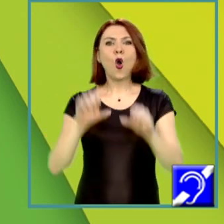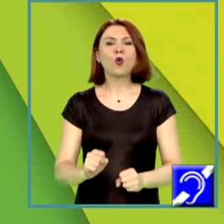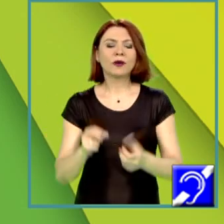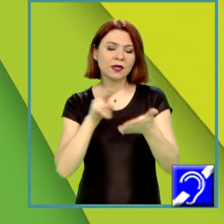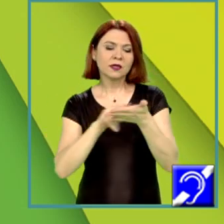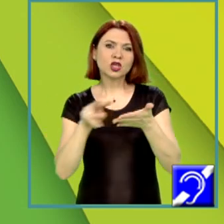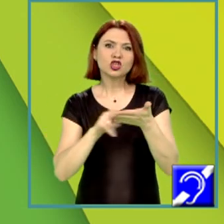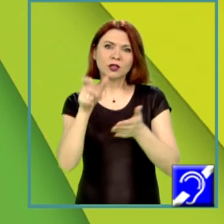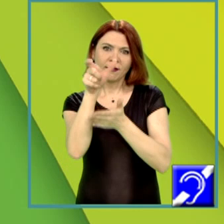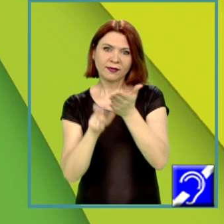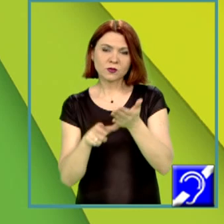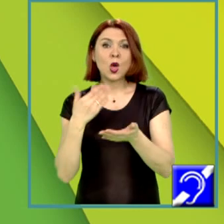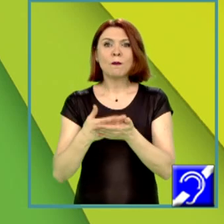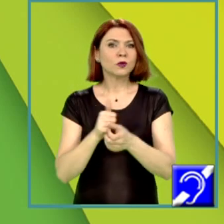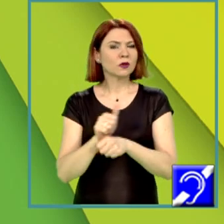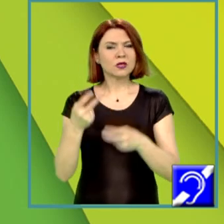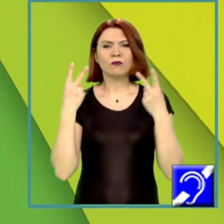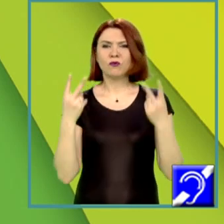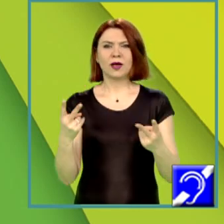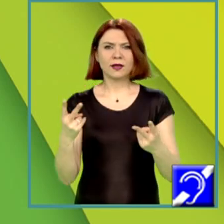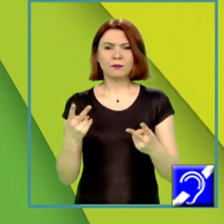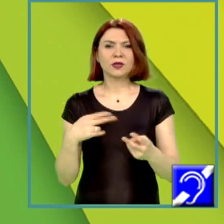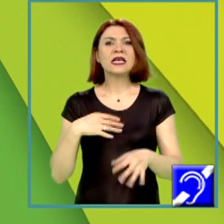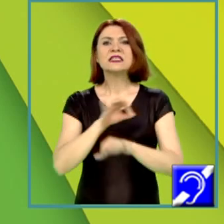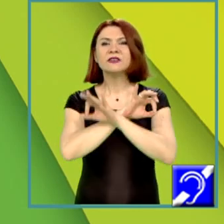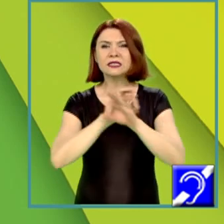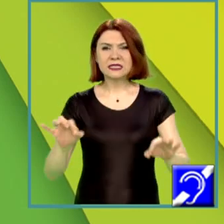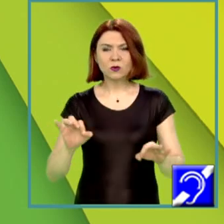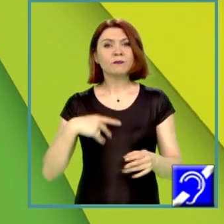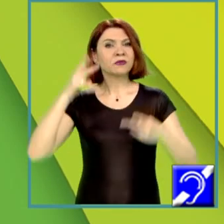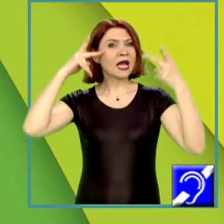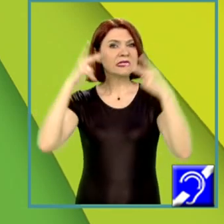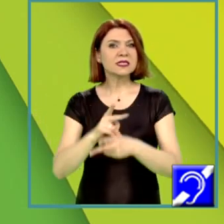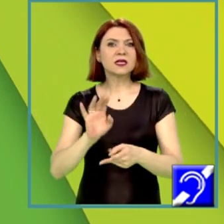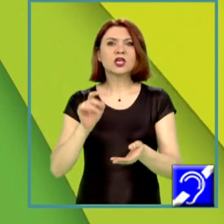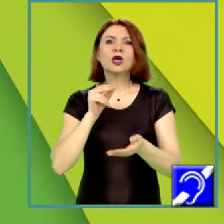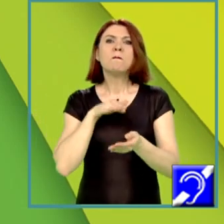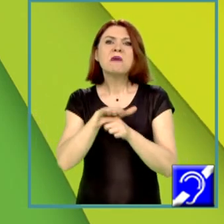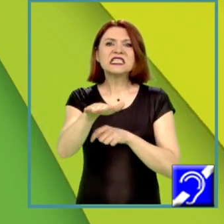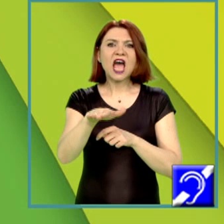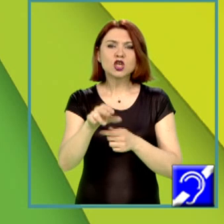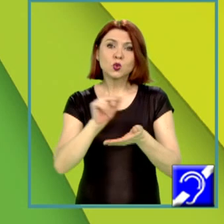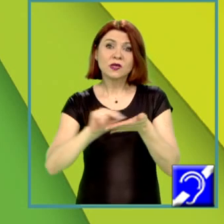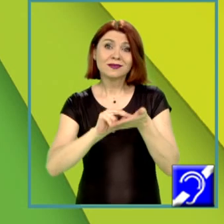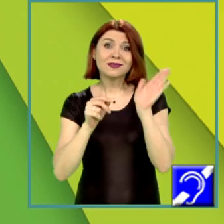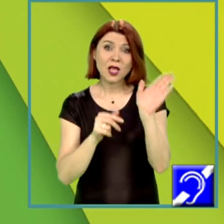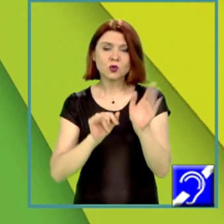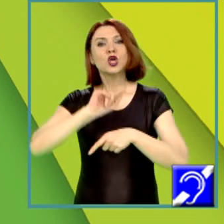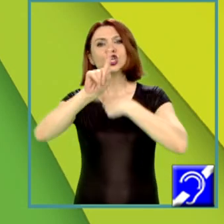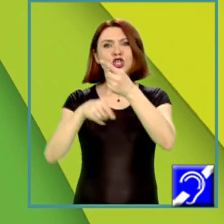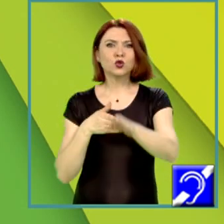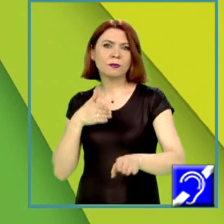de lectura fragmentului pentru că este necesar să vă asigurați că ați însă este mesajul textului și abia apoi să